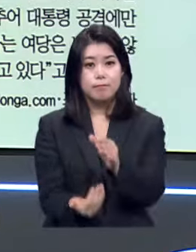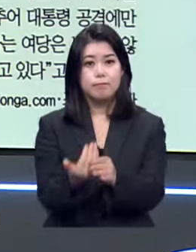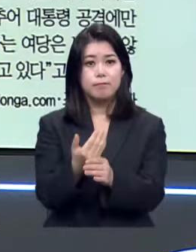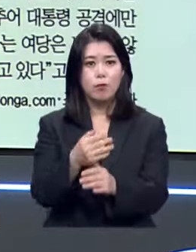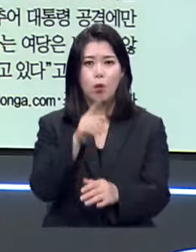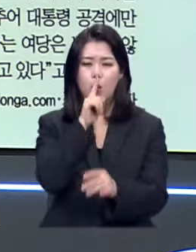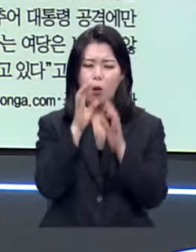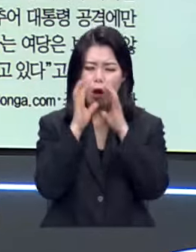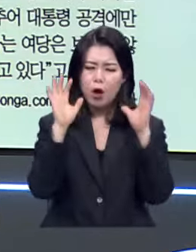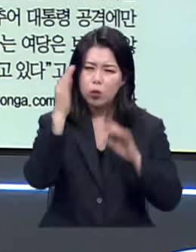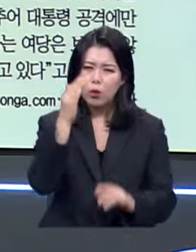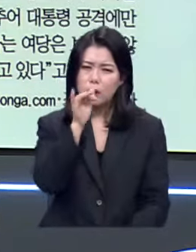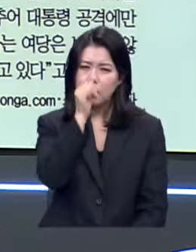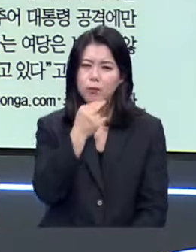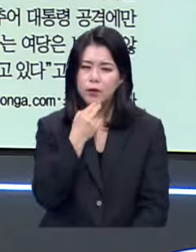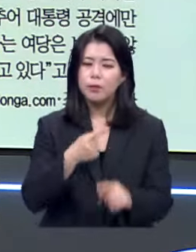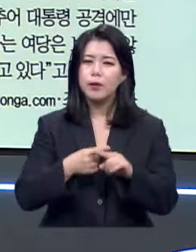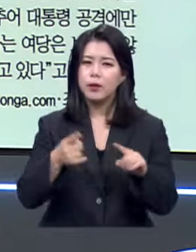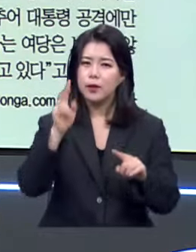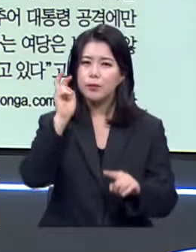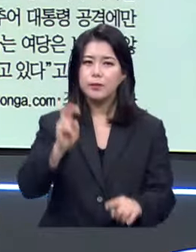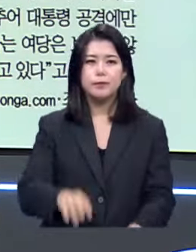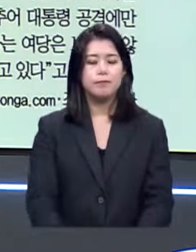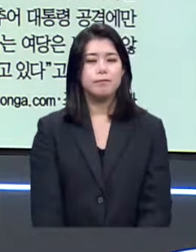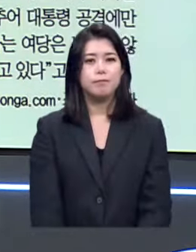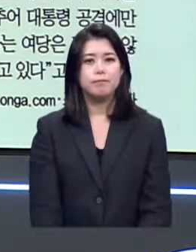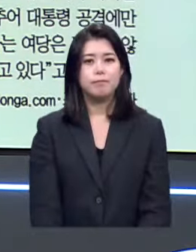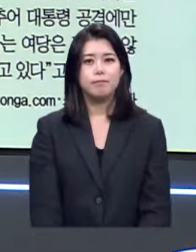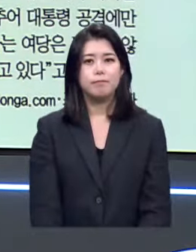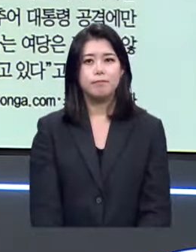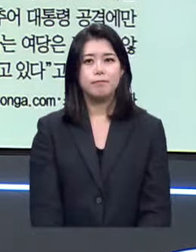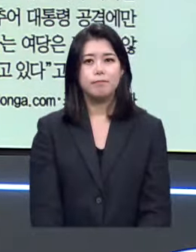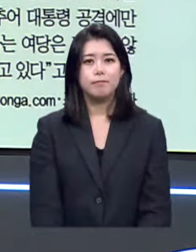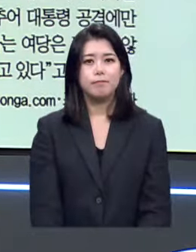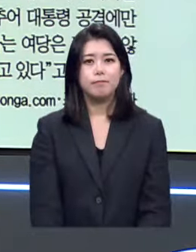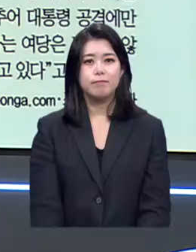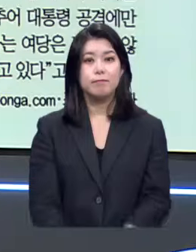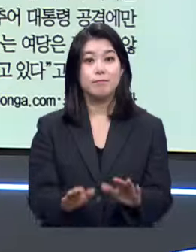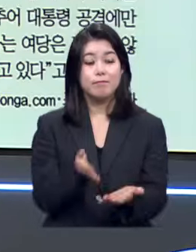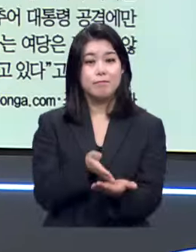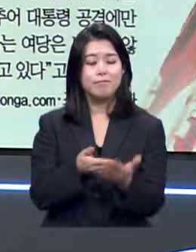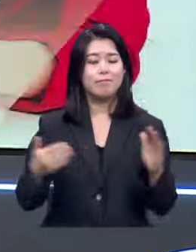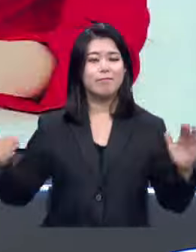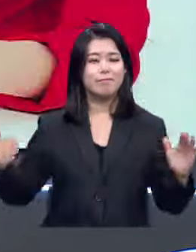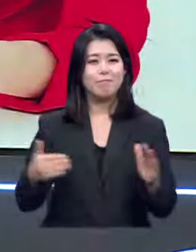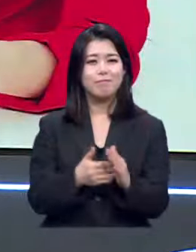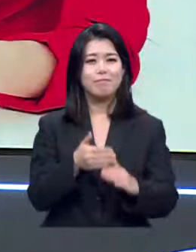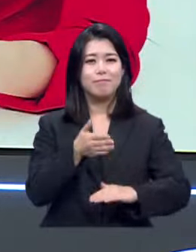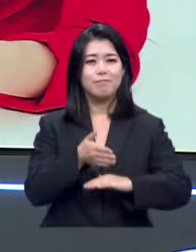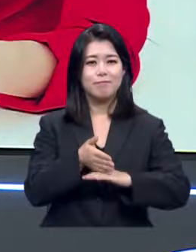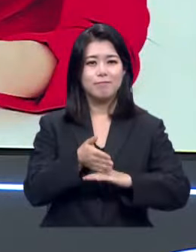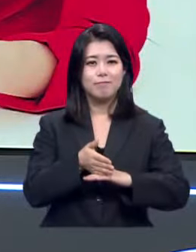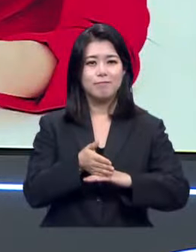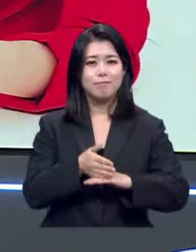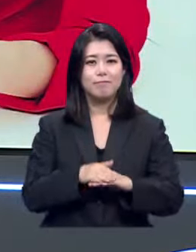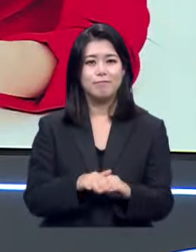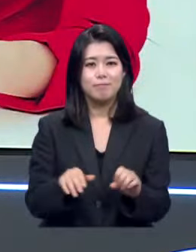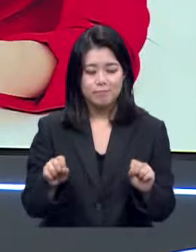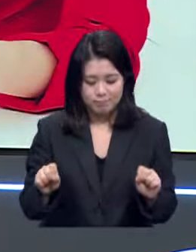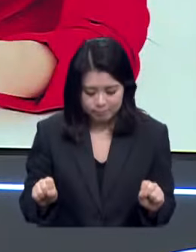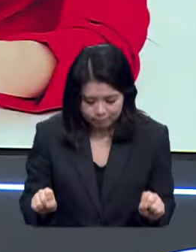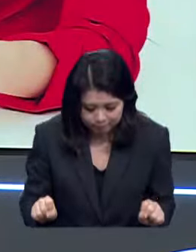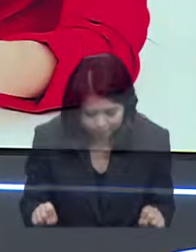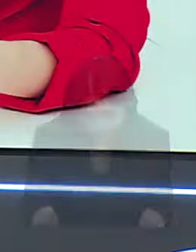얼마나 논란이 수 있을지 여부를 좀 판단하는 기준이 되지 않을까라는 생각을 좀 해봅니다 저희가 준비한 소식 오늘 여기까지입니다 오늘도 좋은 하루